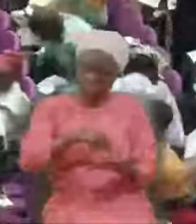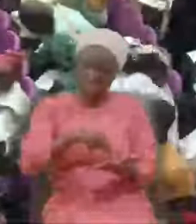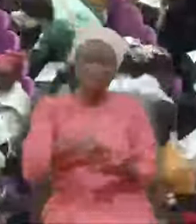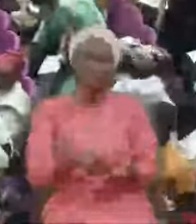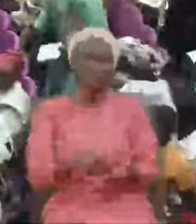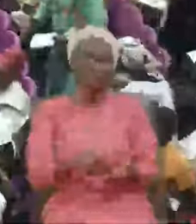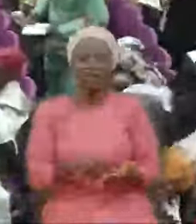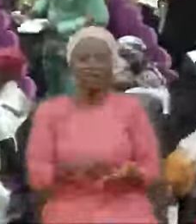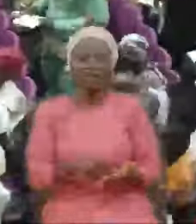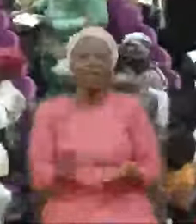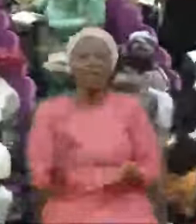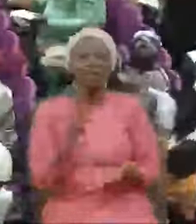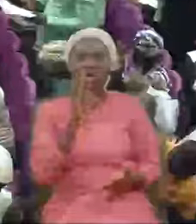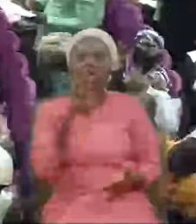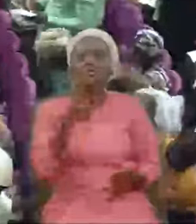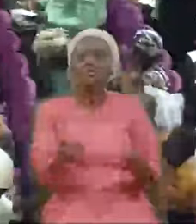où êtes-vous?